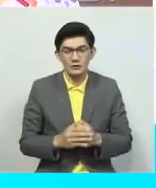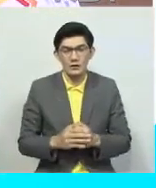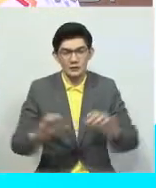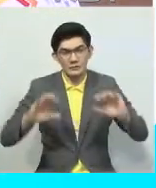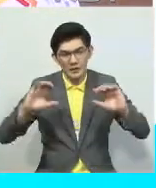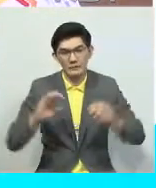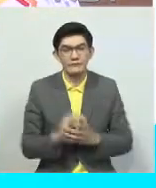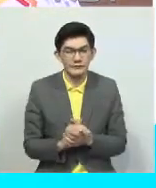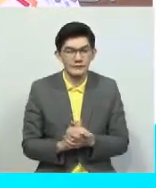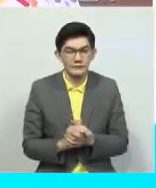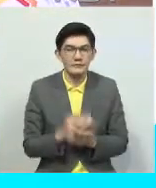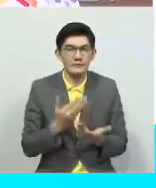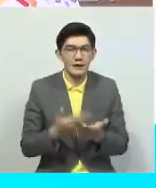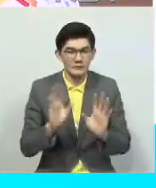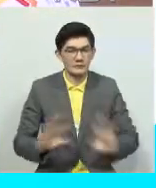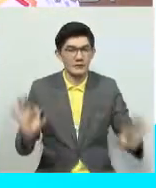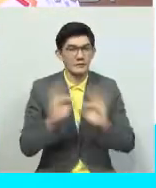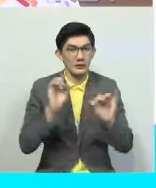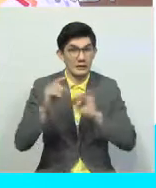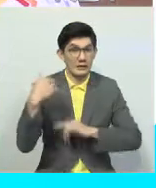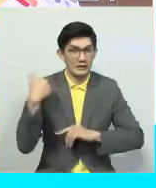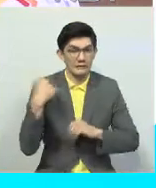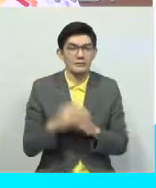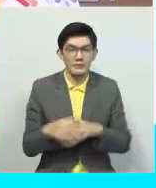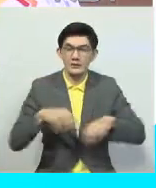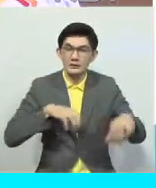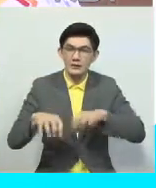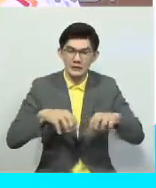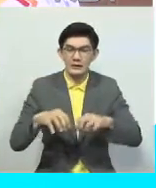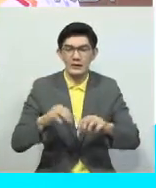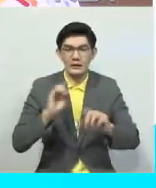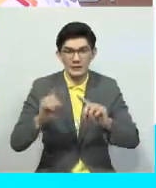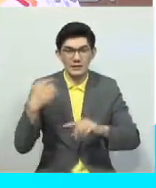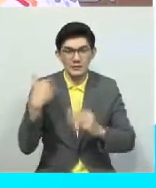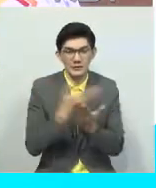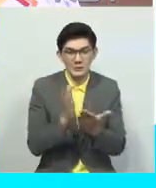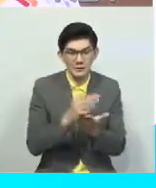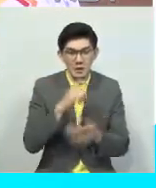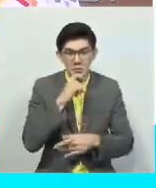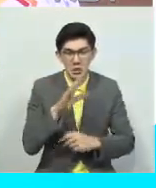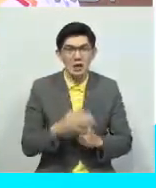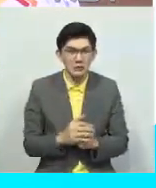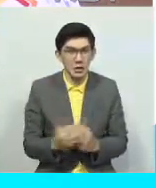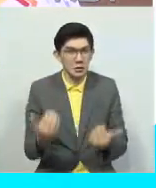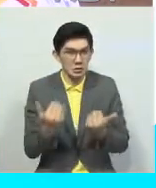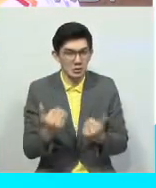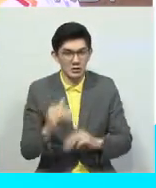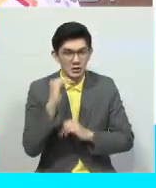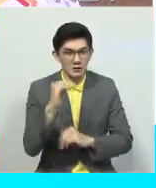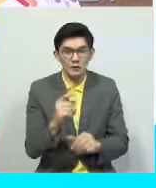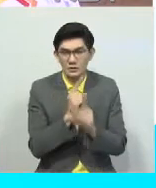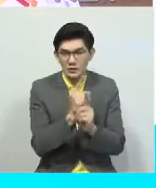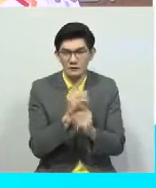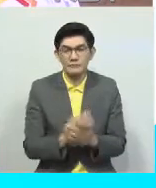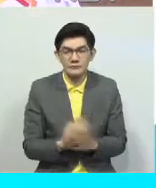การภาครัฐหรือประมาณในส่วนของการลงทุนประมาณในเรื่องของการบริหารราชการต่างๆมันมีสัดส่วนมันอยู่แล้วนะเพราะฉะนั้นคราวนี้เราอยู่ในกรอบประมาณต่